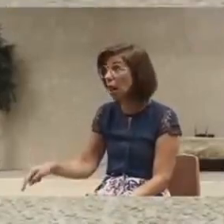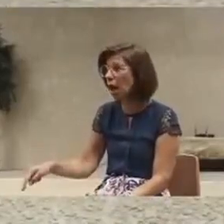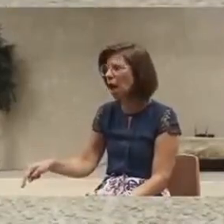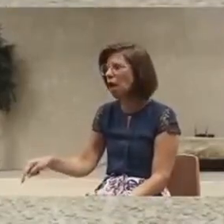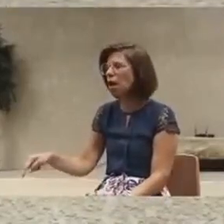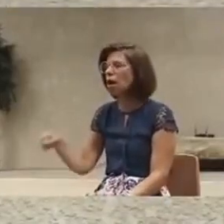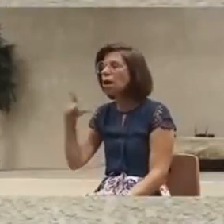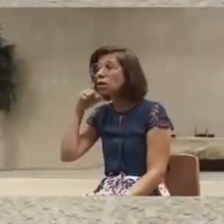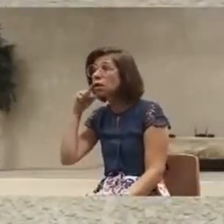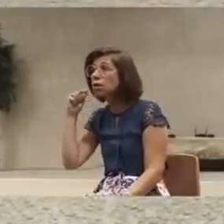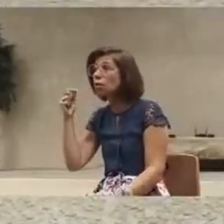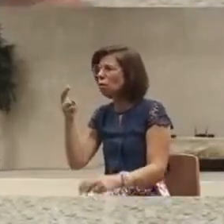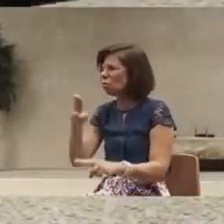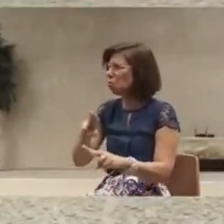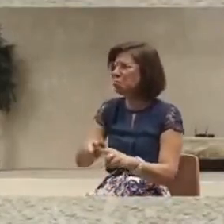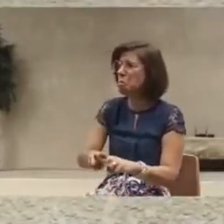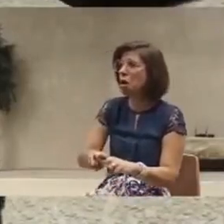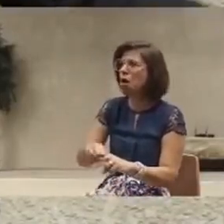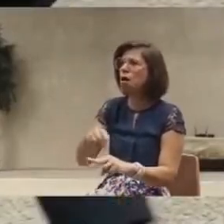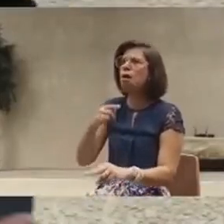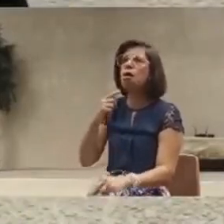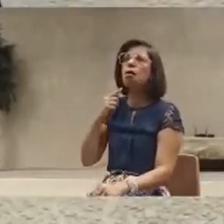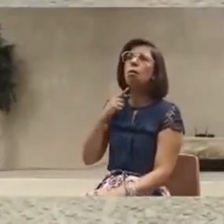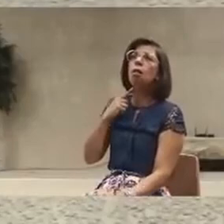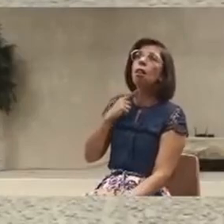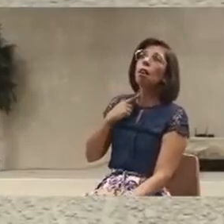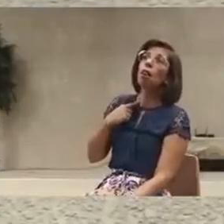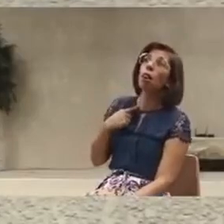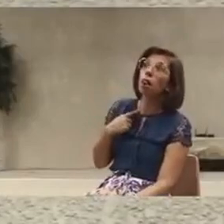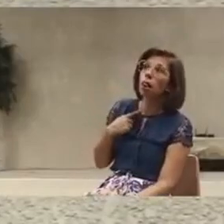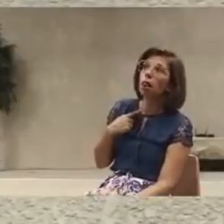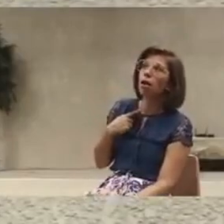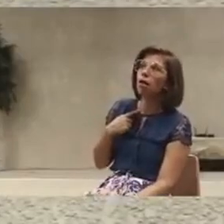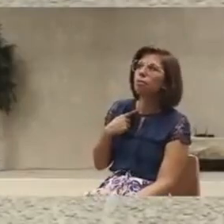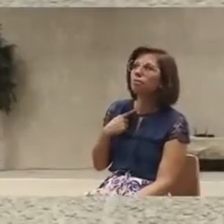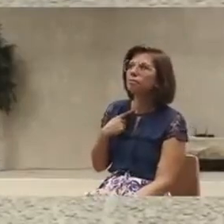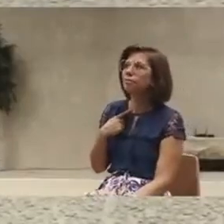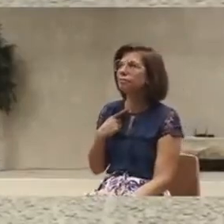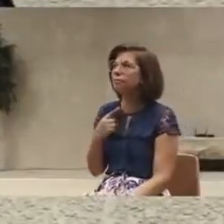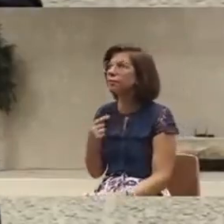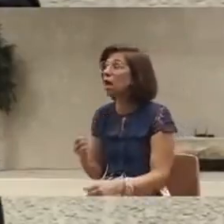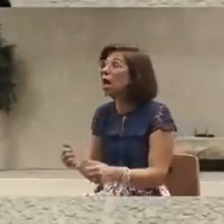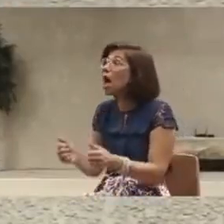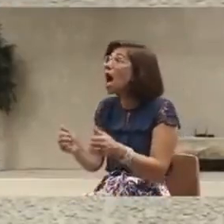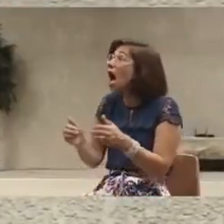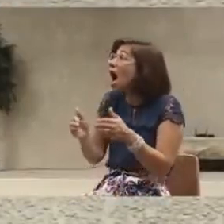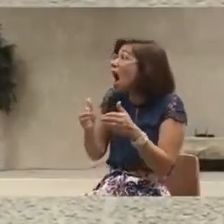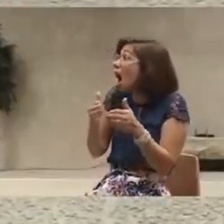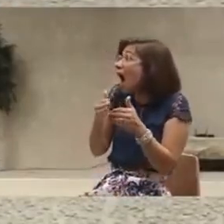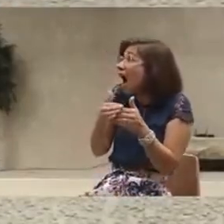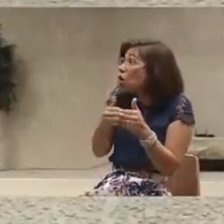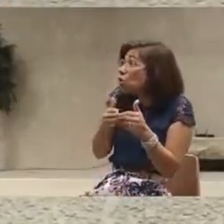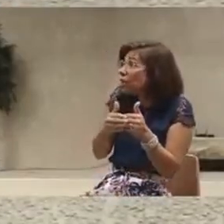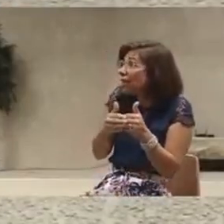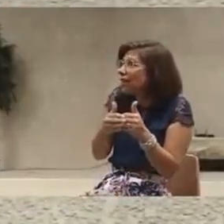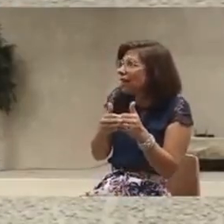planche. C'était dans un fait divers. Oui, dans le désert, on peut